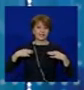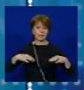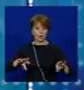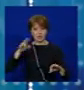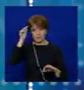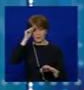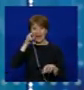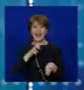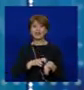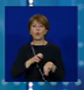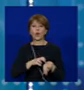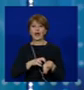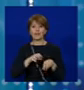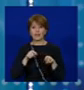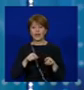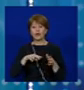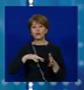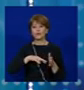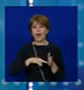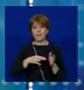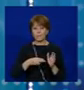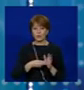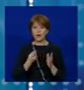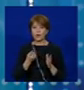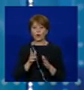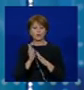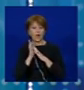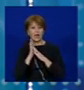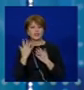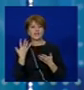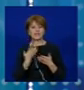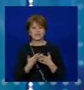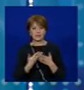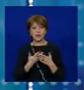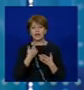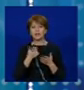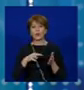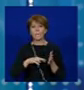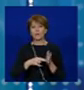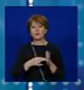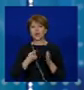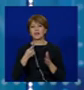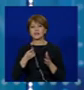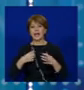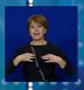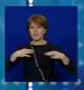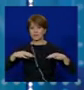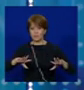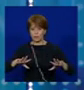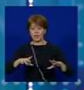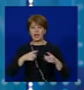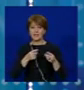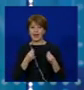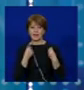е модела, който застана и лежава в затвора за правата и свободите на граждани. Това е модела, който даде тласък